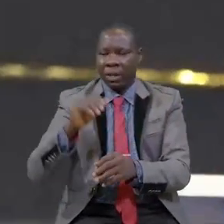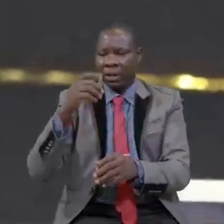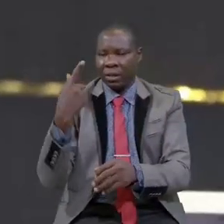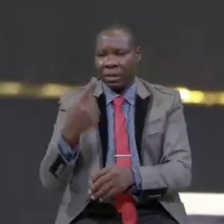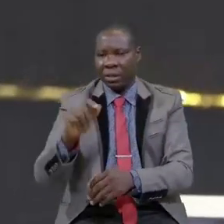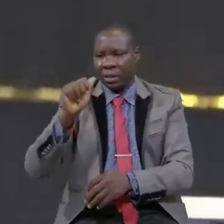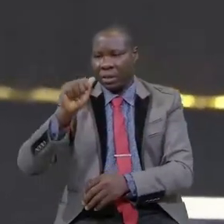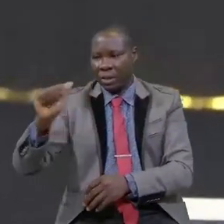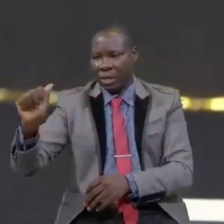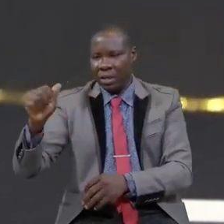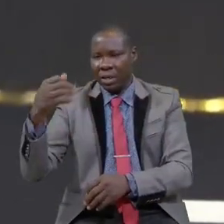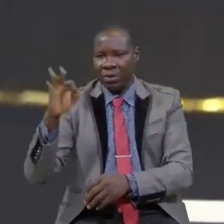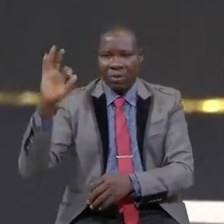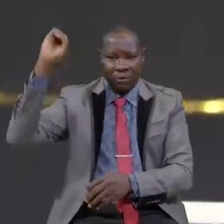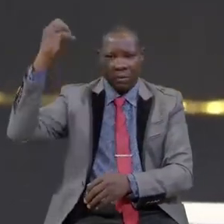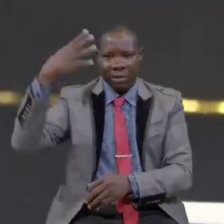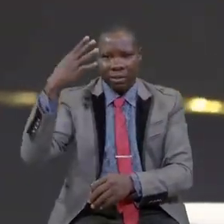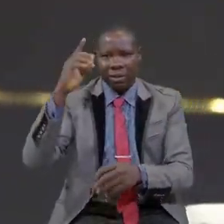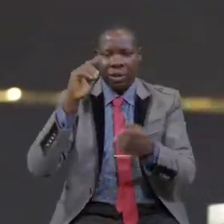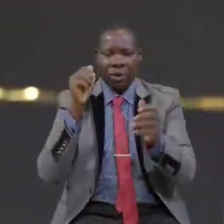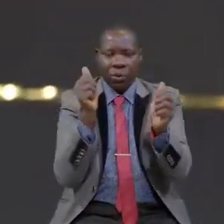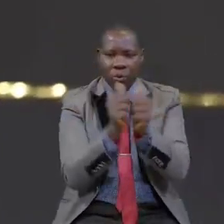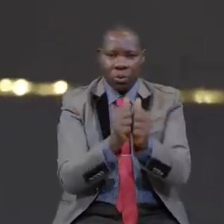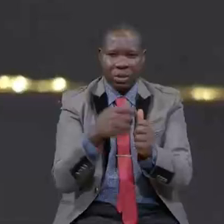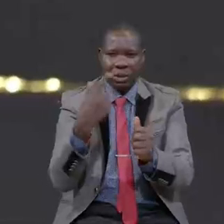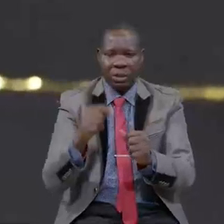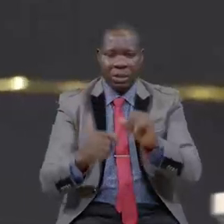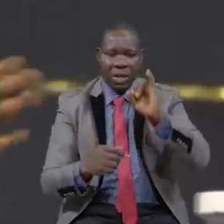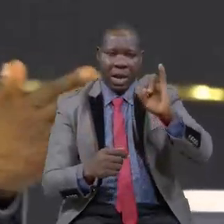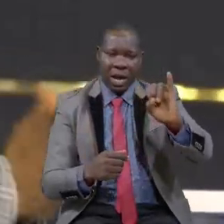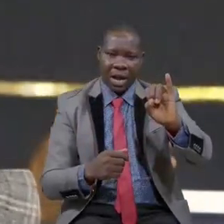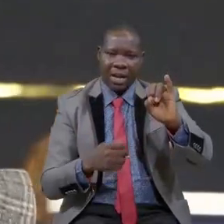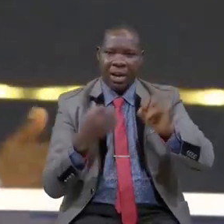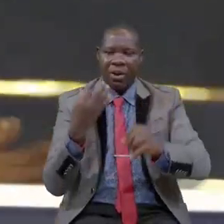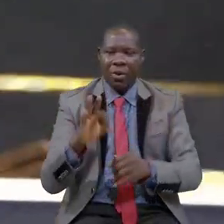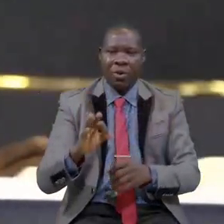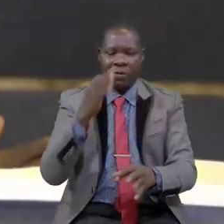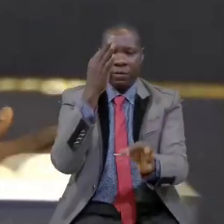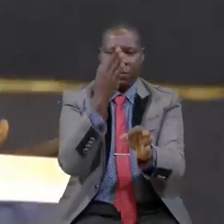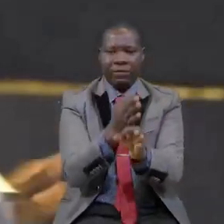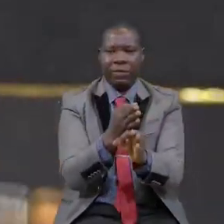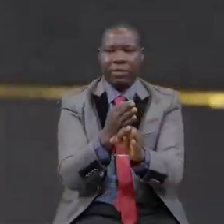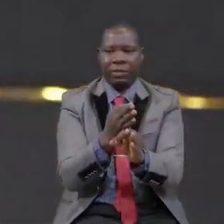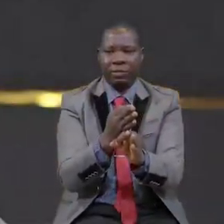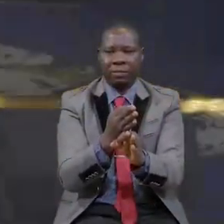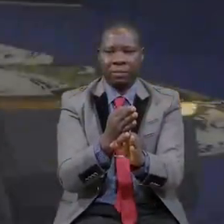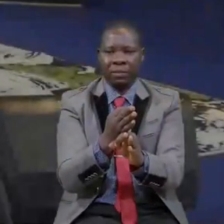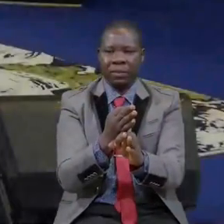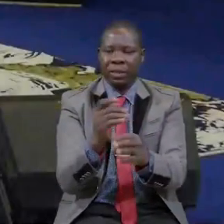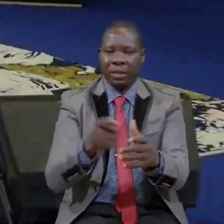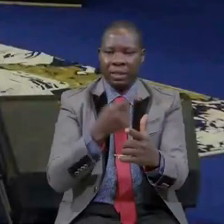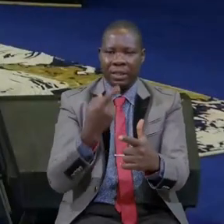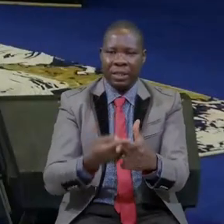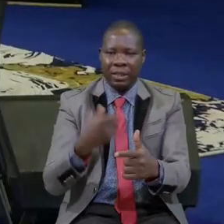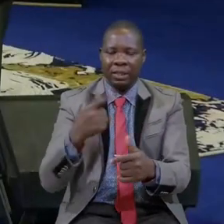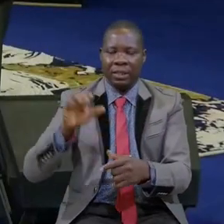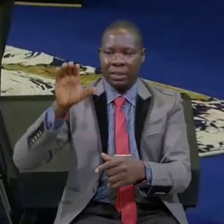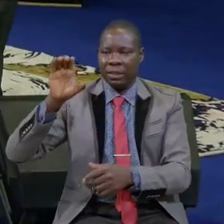de la grâce, nous joignons cela au I de la foi en anglais. Et le